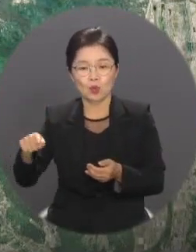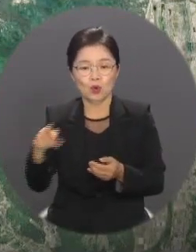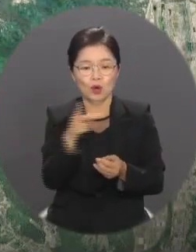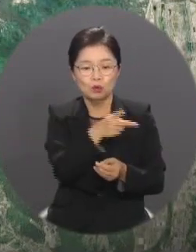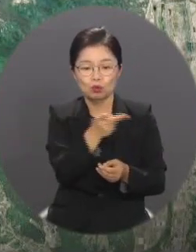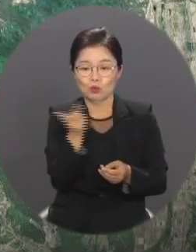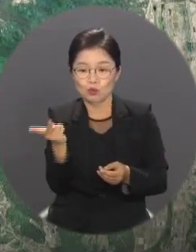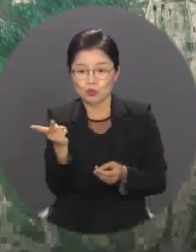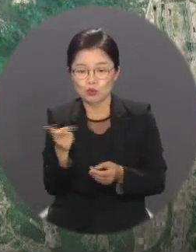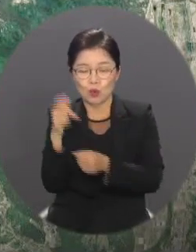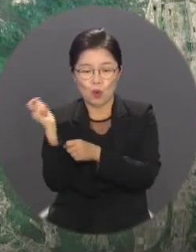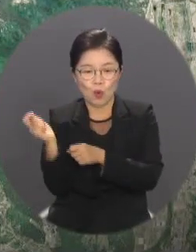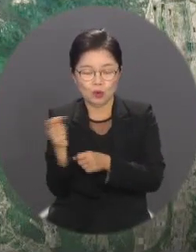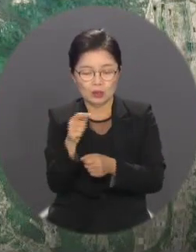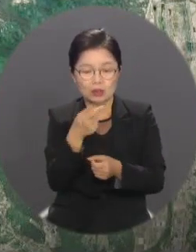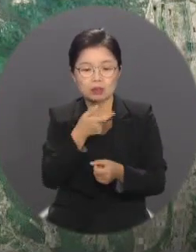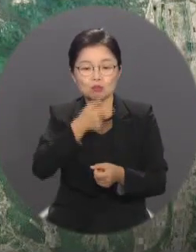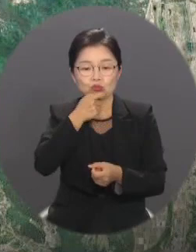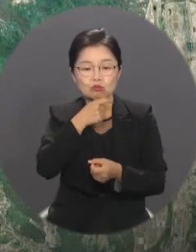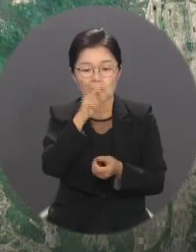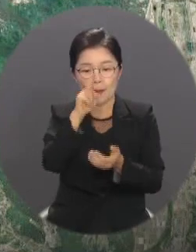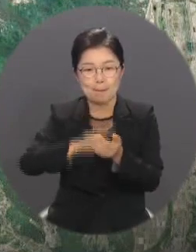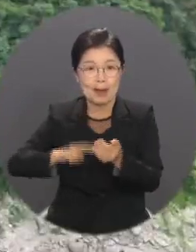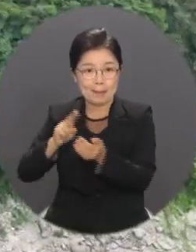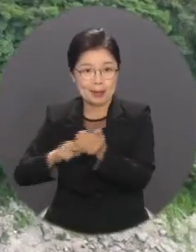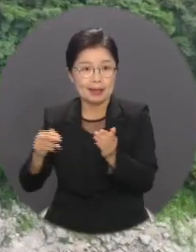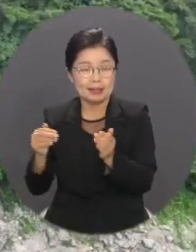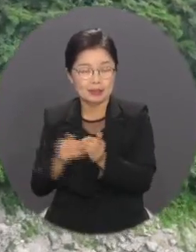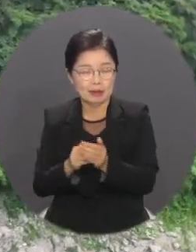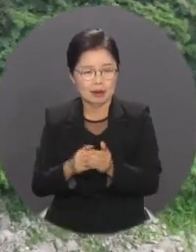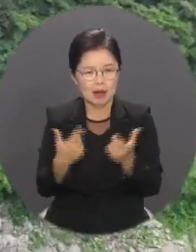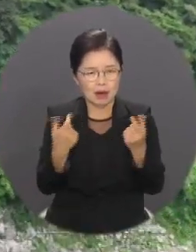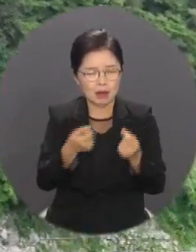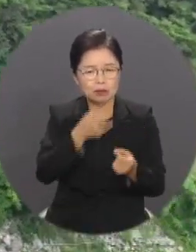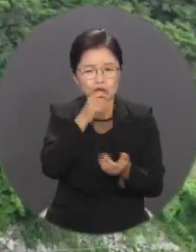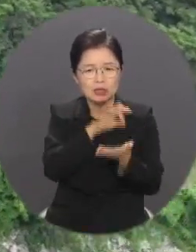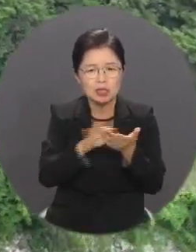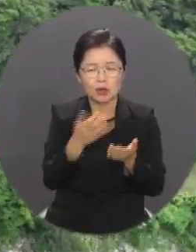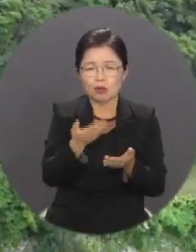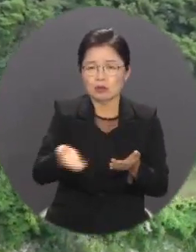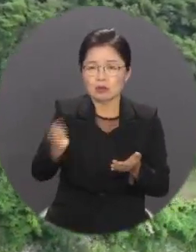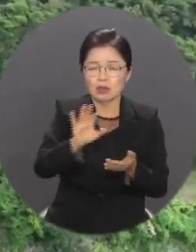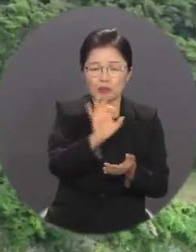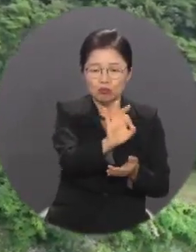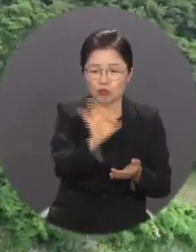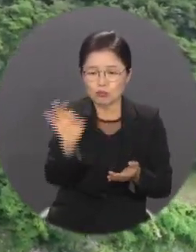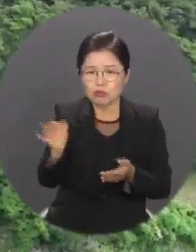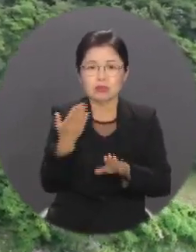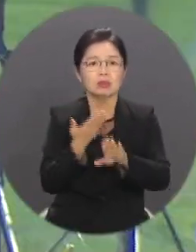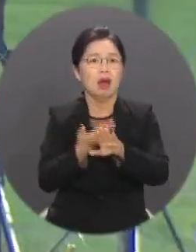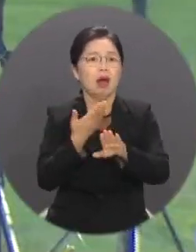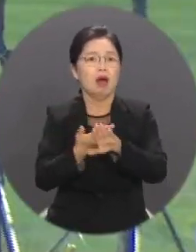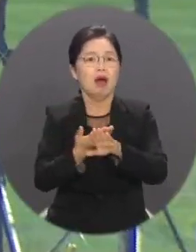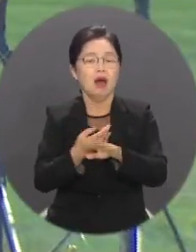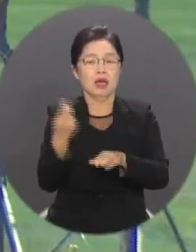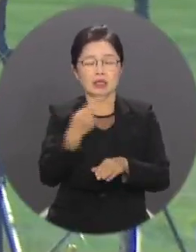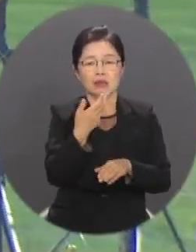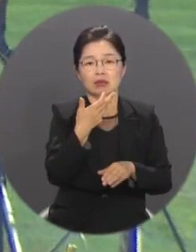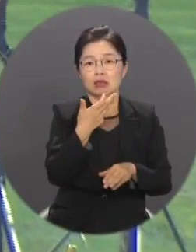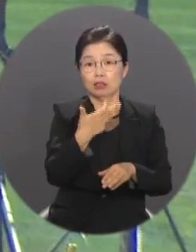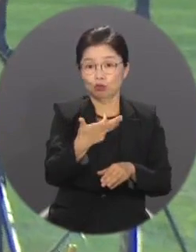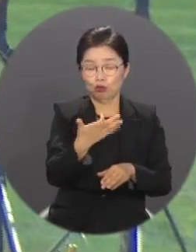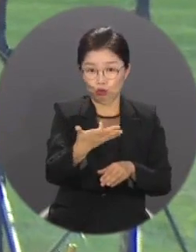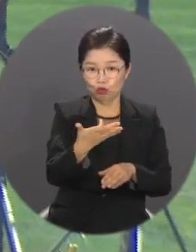톤을 각각 나주 5에서 받았었습니다 같은 물을 쓰는데 골 프 장 별로 물 값이 다릅니다 2019년